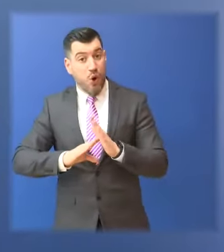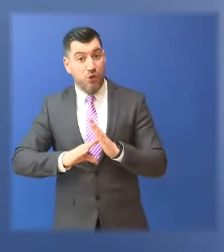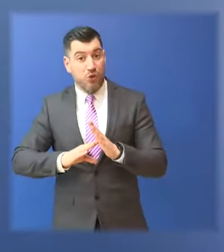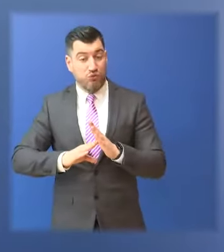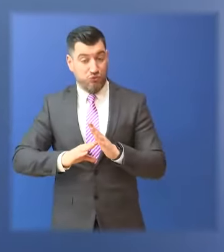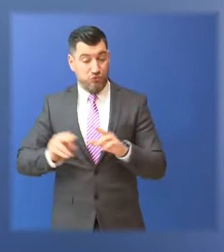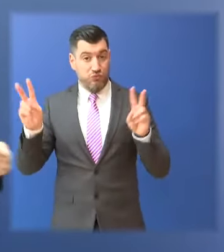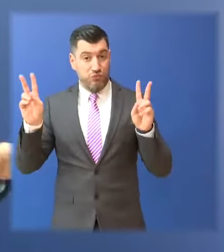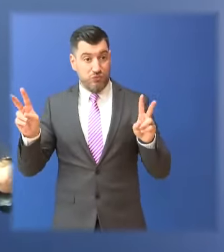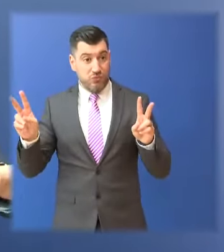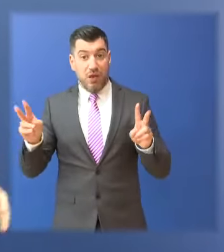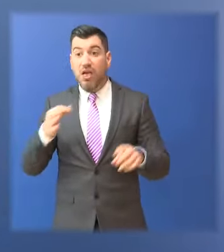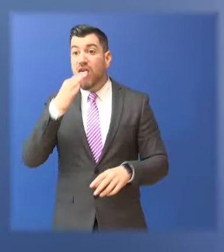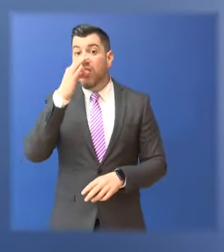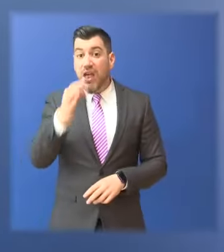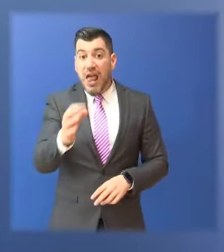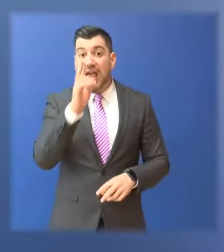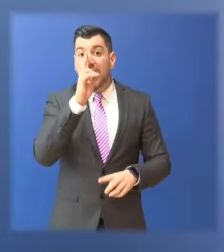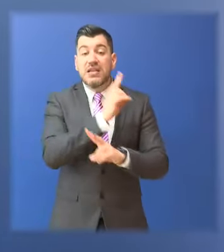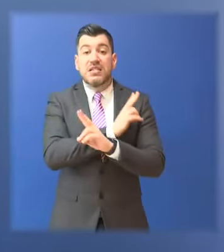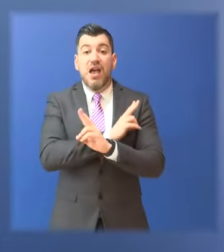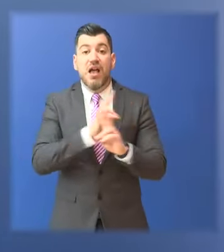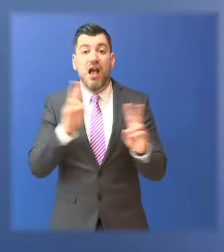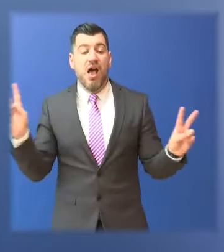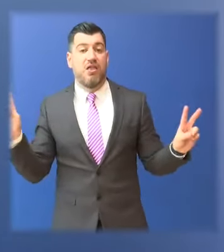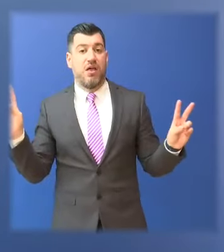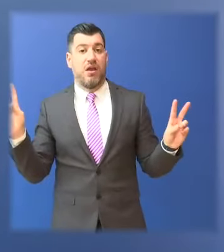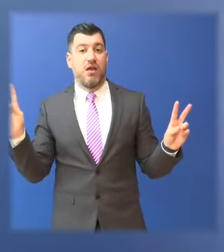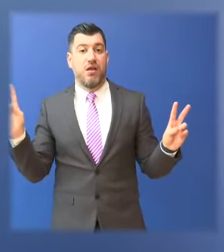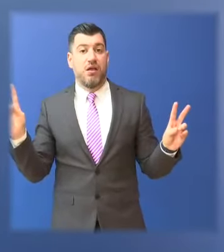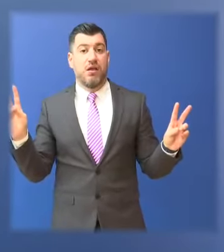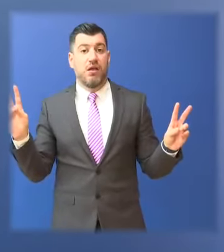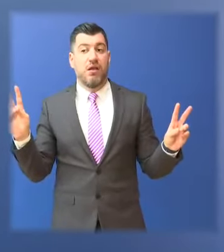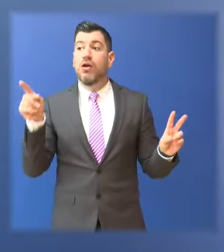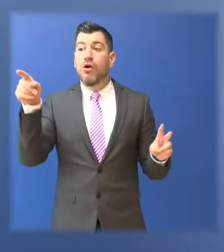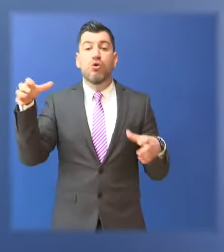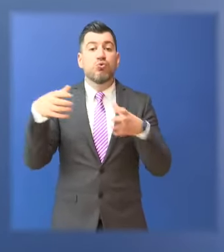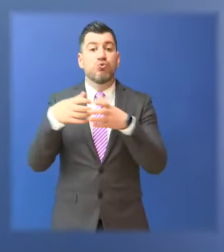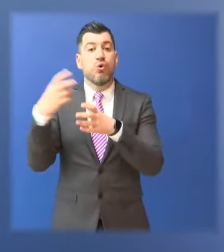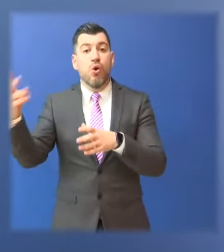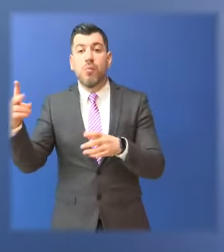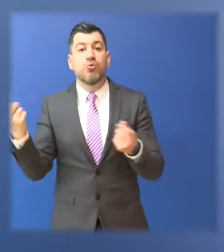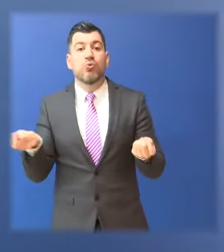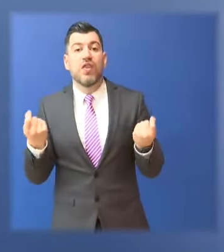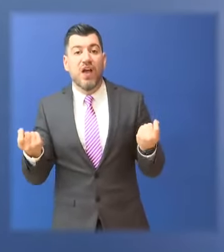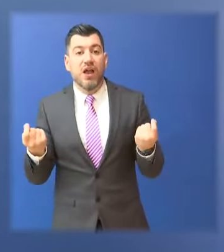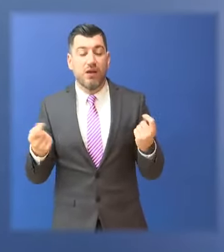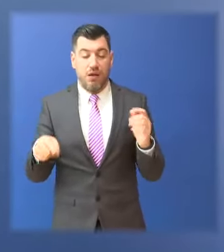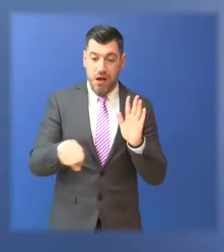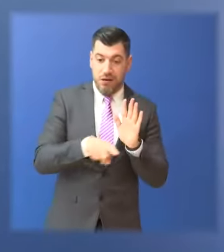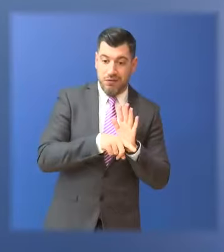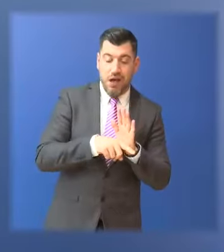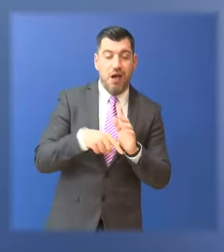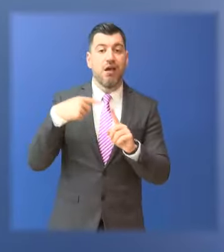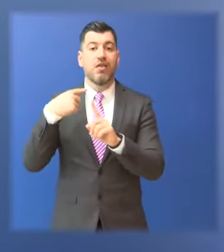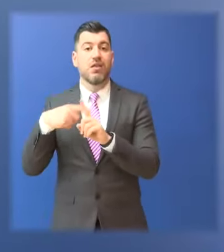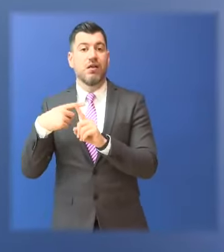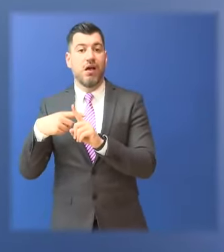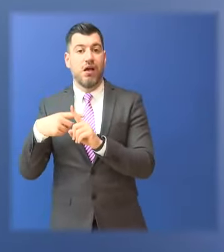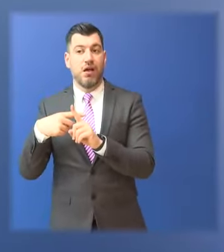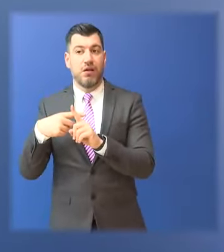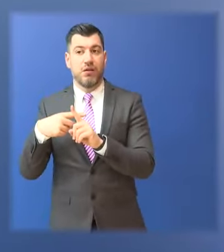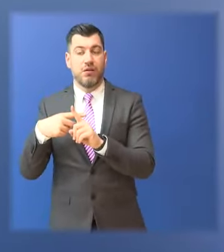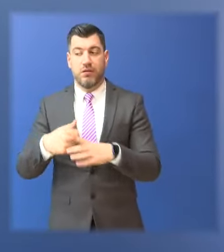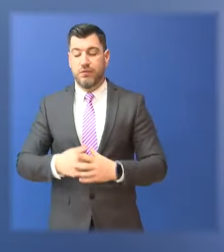πει, ασχέτως των υπόλοιπων διαφορών που μπορεί να υπάρχουν, ποια θα είναι η θέση του κόμματός του? Και η προσωπική θέση του ιδίου